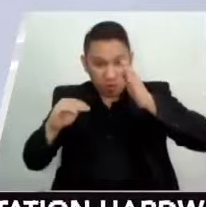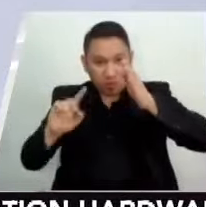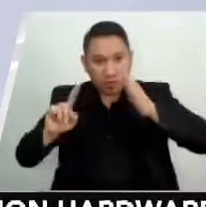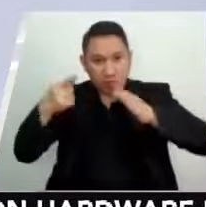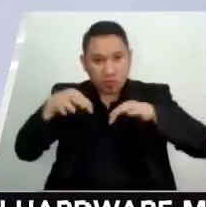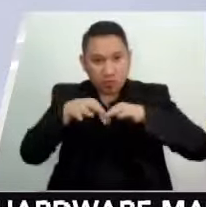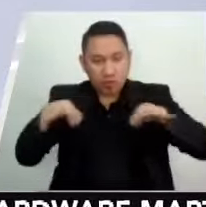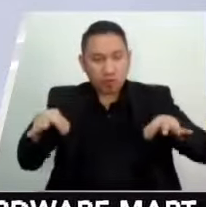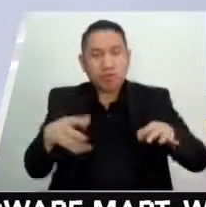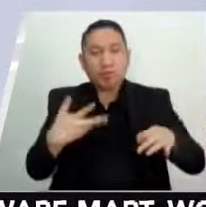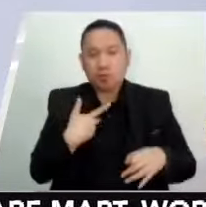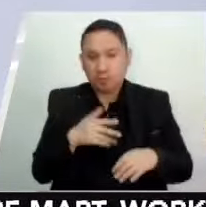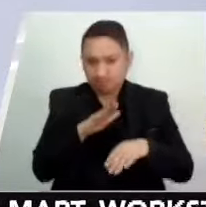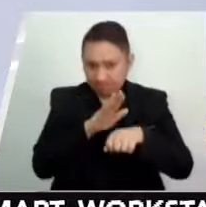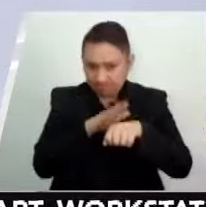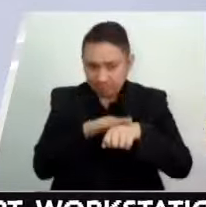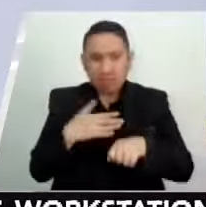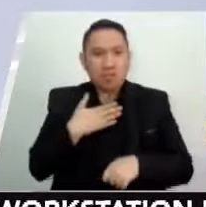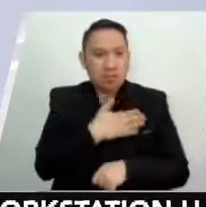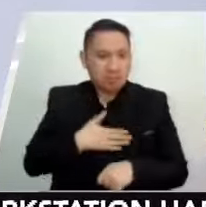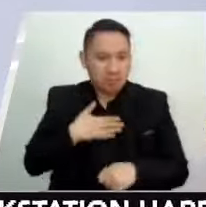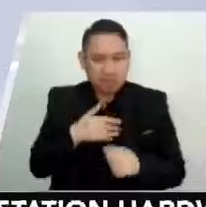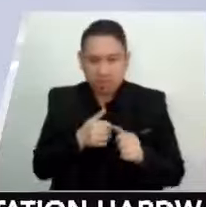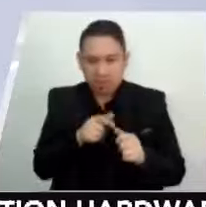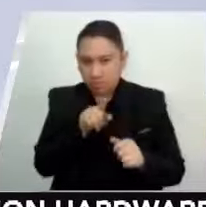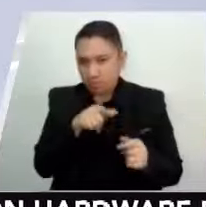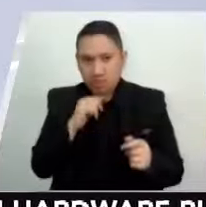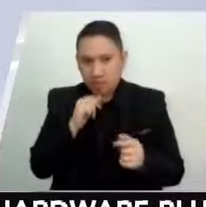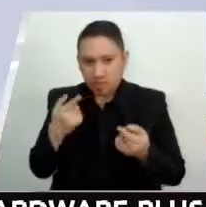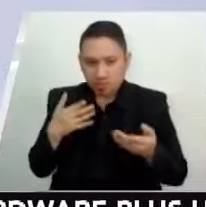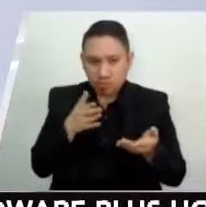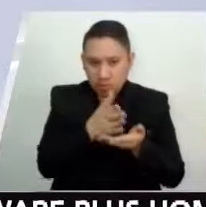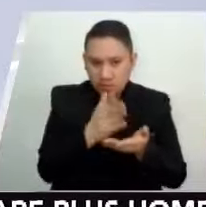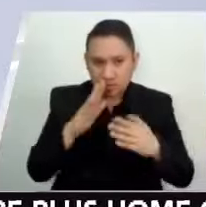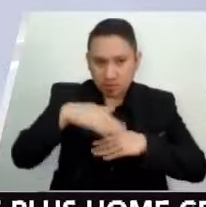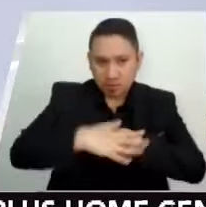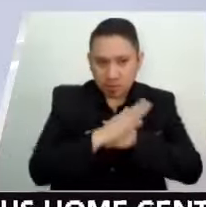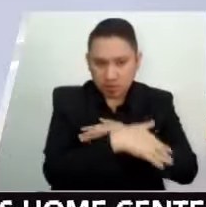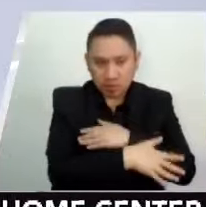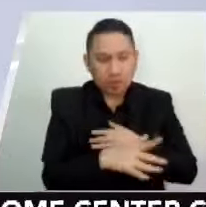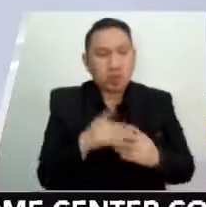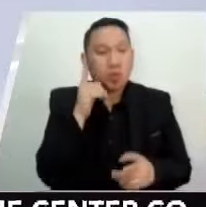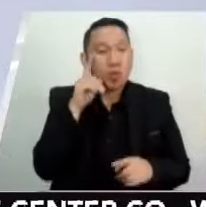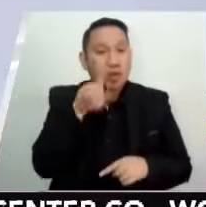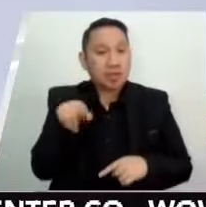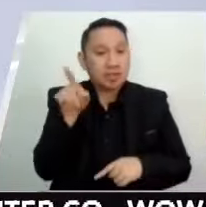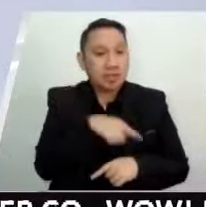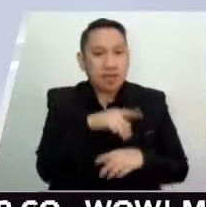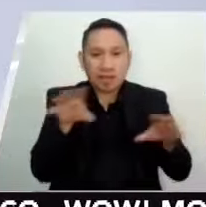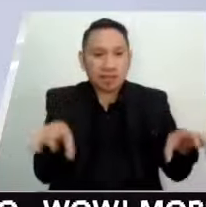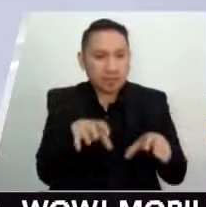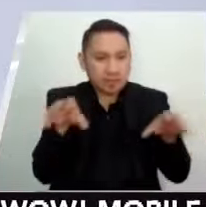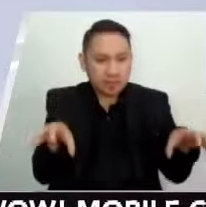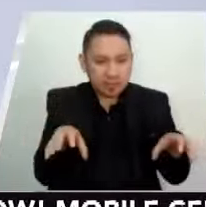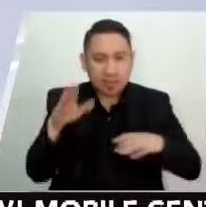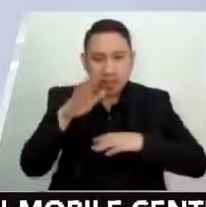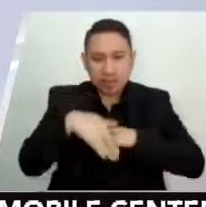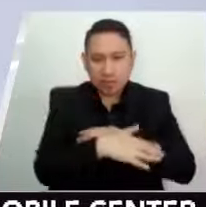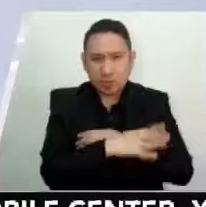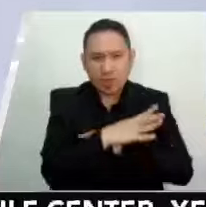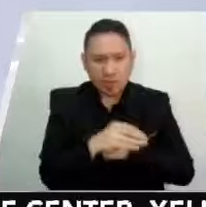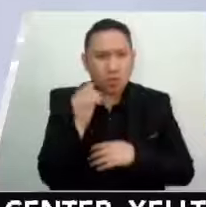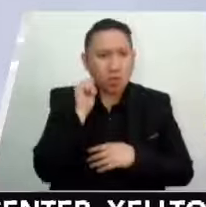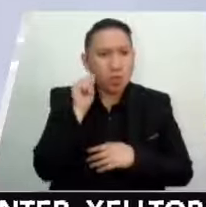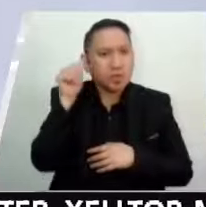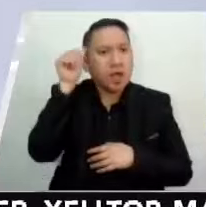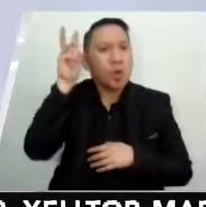mga dalampasigan. Kansilan lahat ng aktibidad na nasa dagat at alamin po ang latest na update sa lagay ng panahon. Ayon sa Office